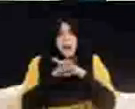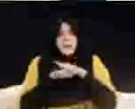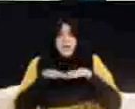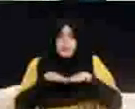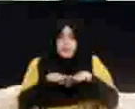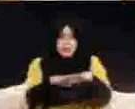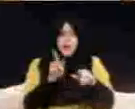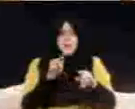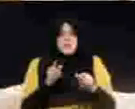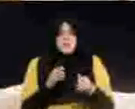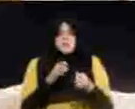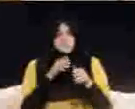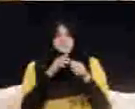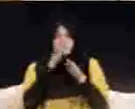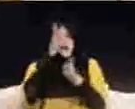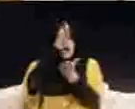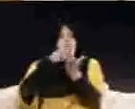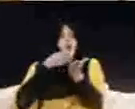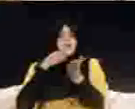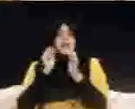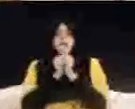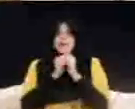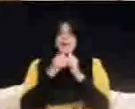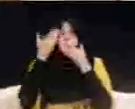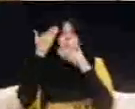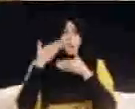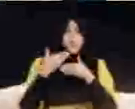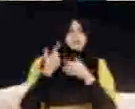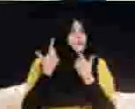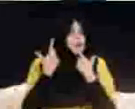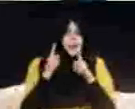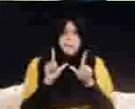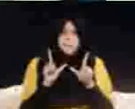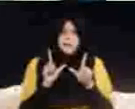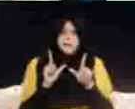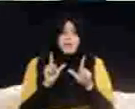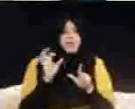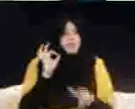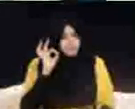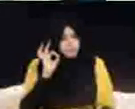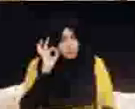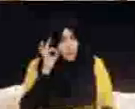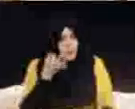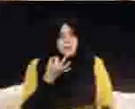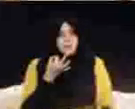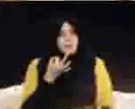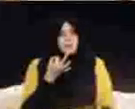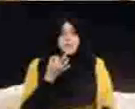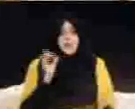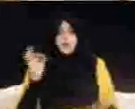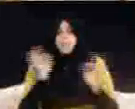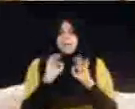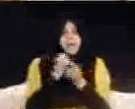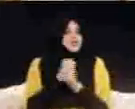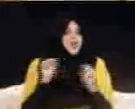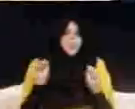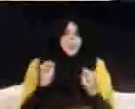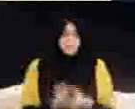ممكن تتكسلي، ممكن تسندي الحيط، ممكن، كل هذا مشروع وجائز، ليس فيه